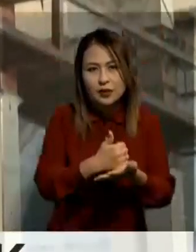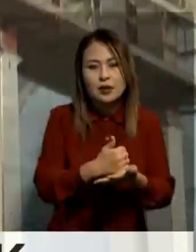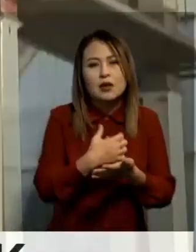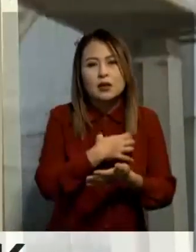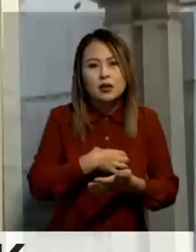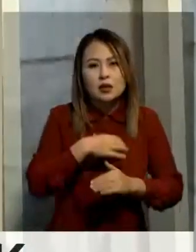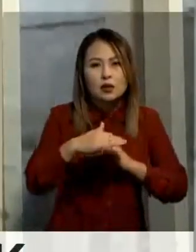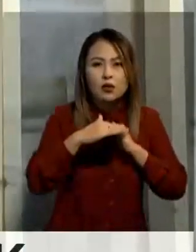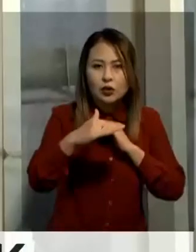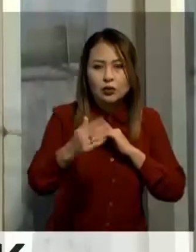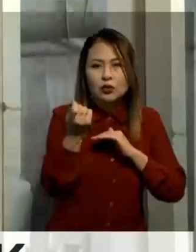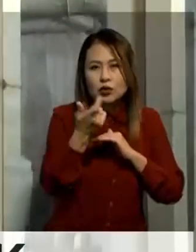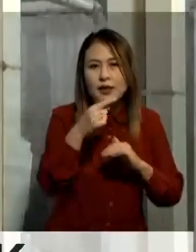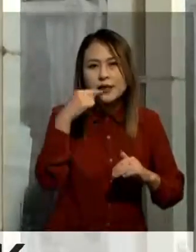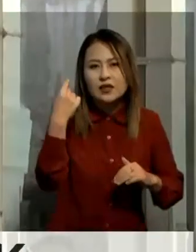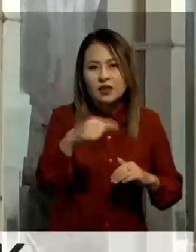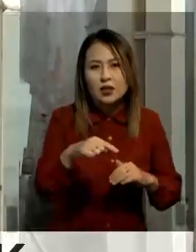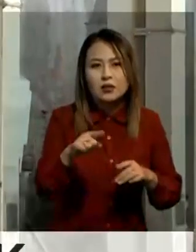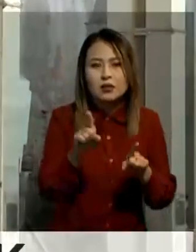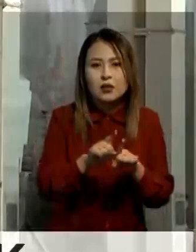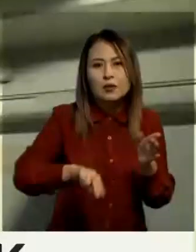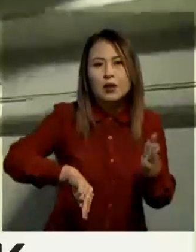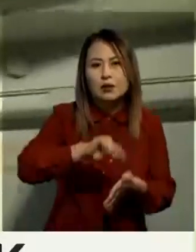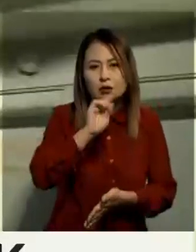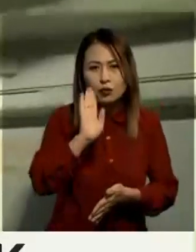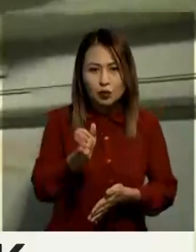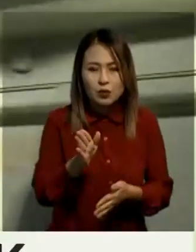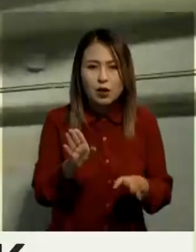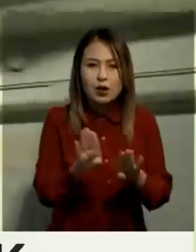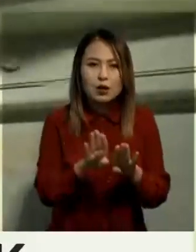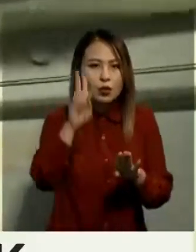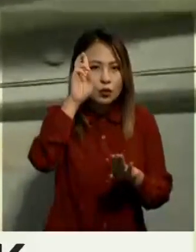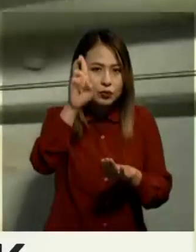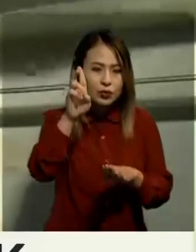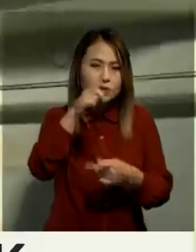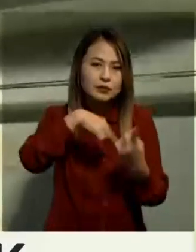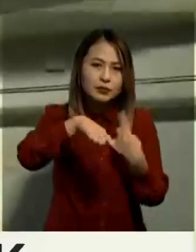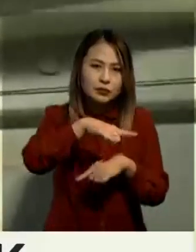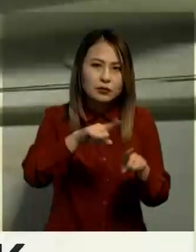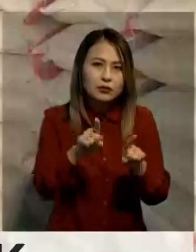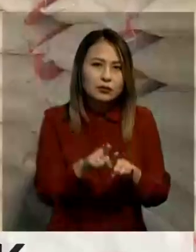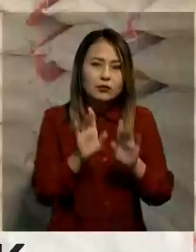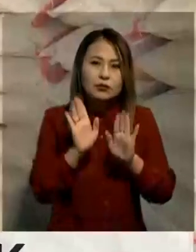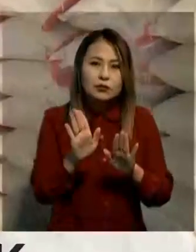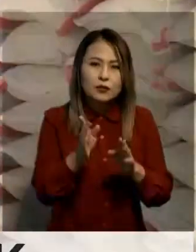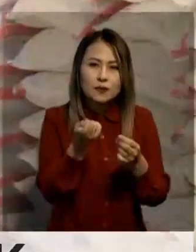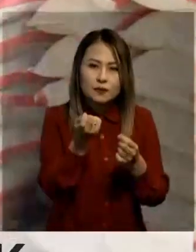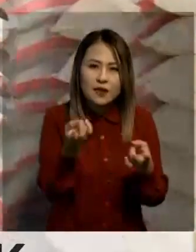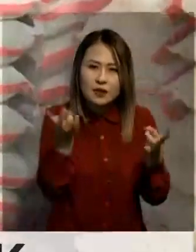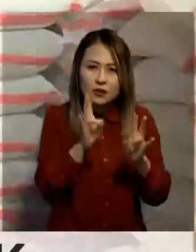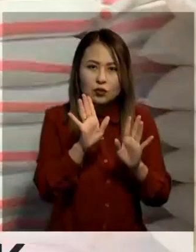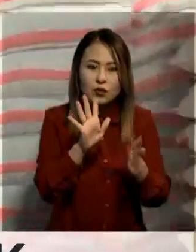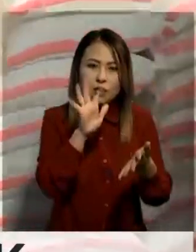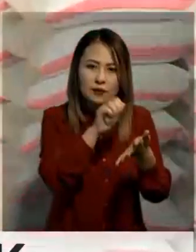ведомство басшысы. Негізінен отандық күрішті Ресей Федерациясы сатып алады. Бірақ көрші мемлекеттің кәсіпкерлері жарманың тек ұнтақталған түріне